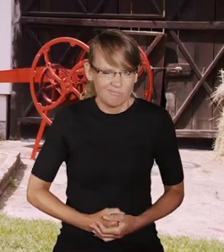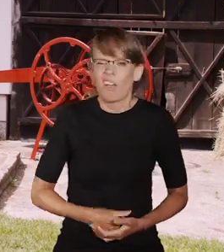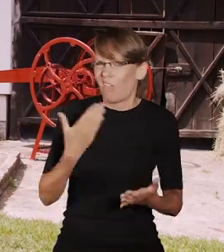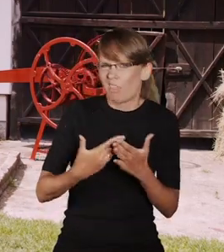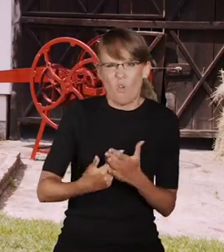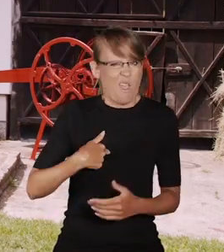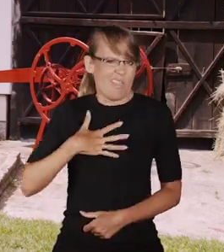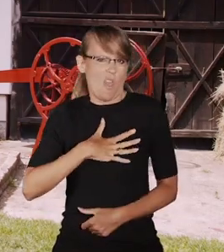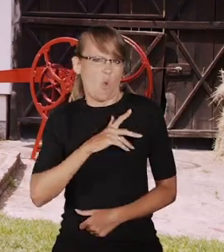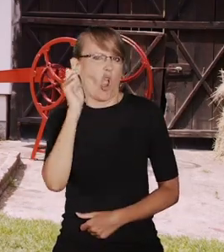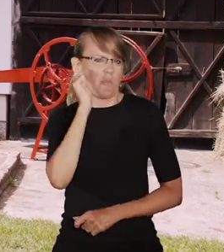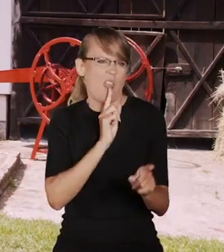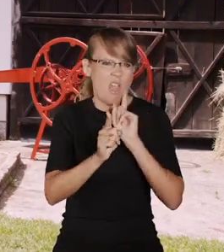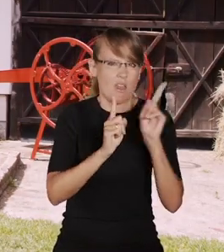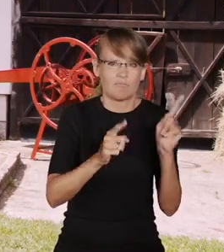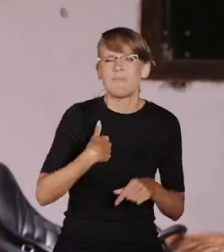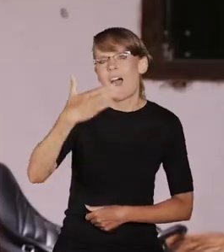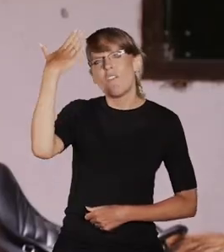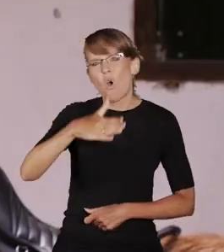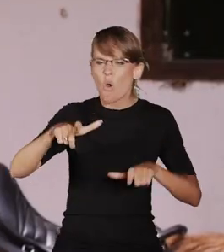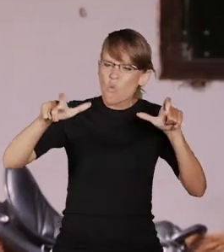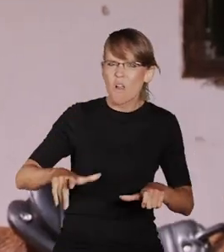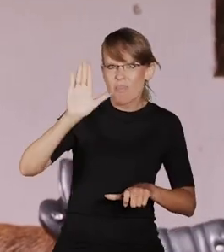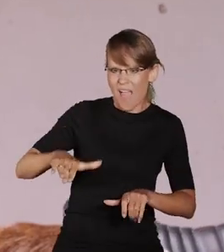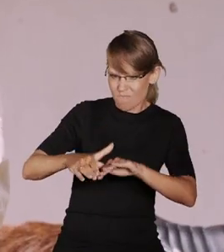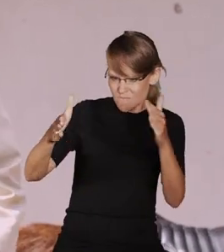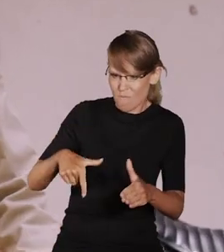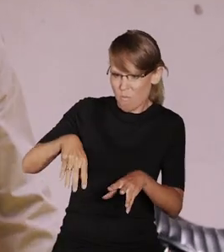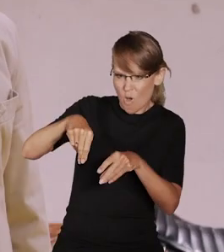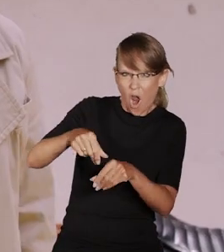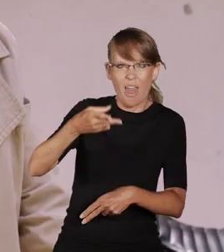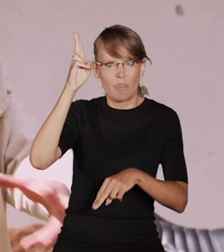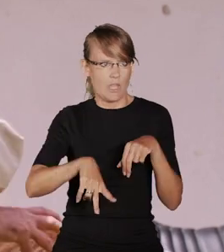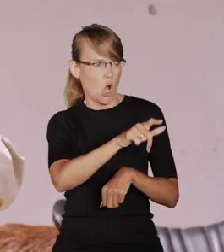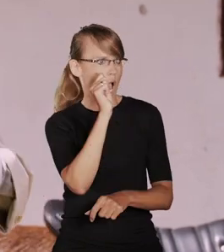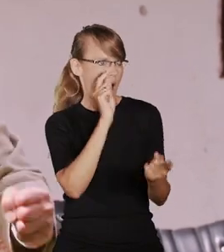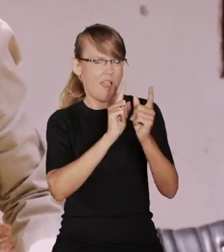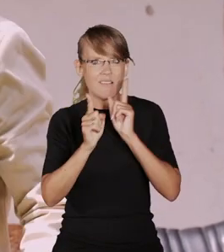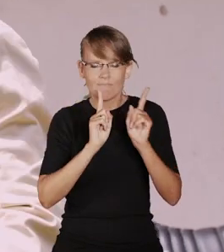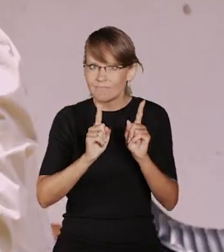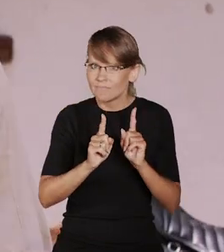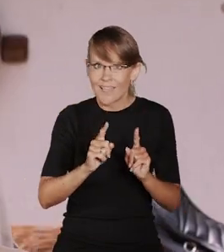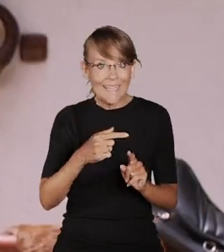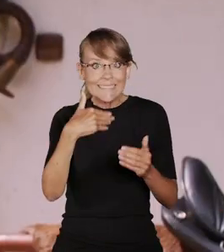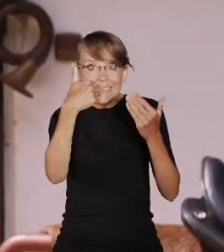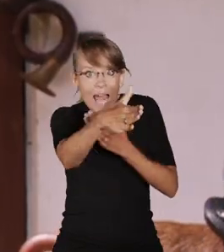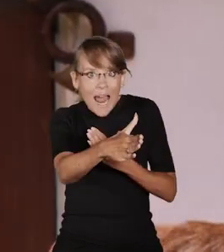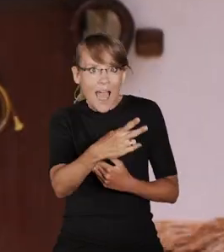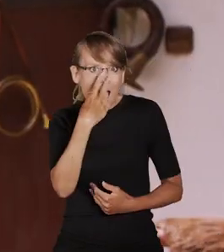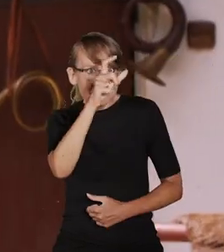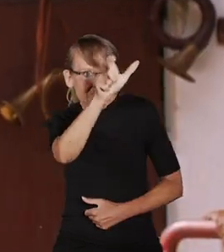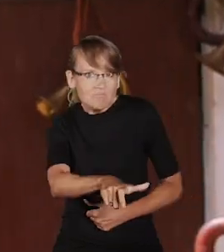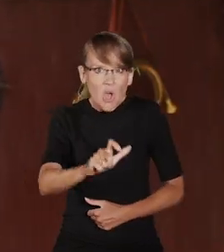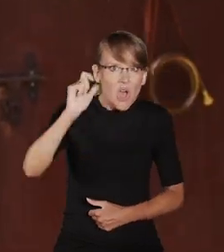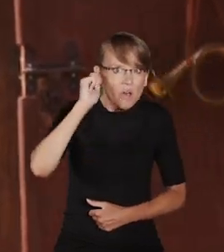usposobiona, żeby się zajmować finansowymi sprawami. Logika iście kobieca. Falpankowa. Dlatego też